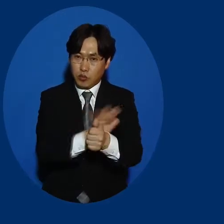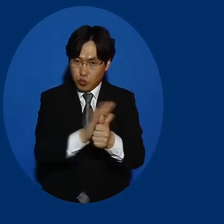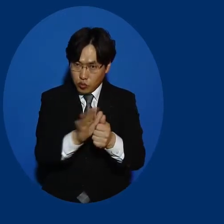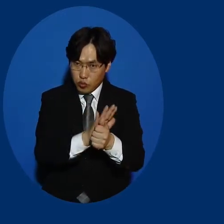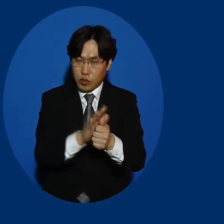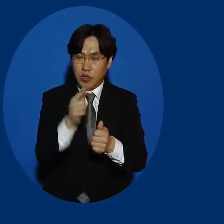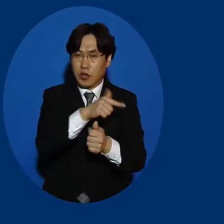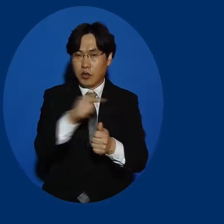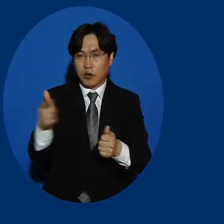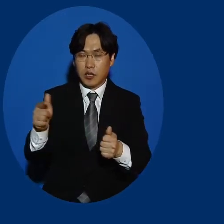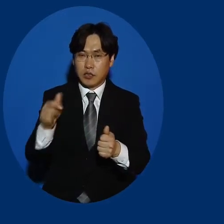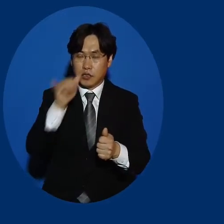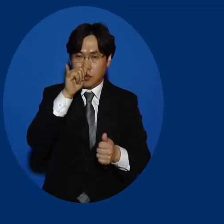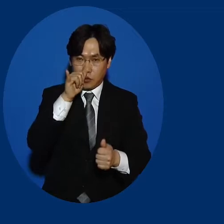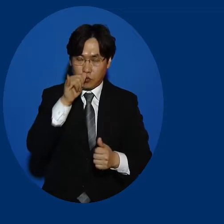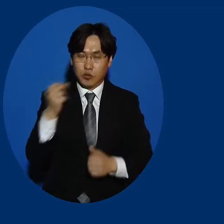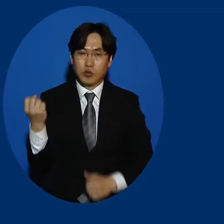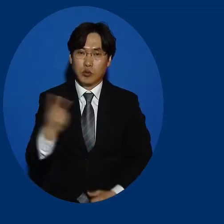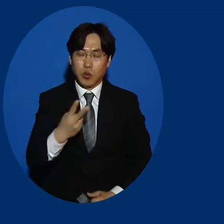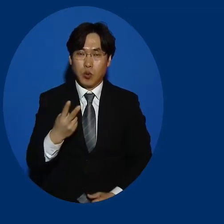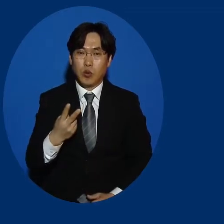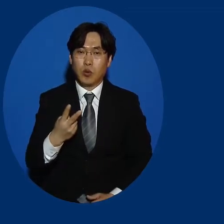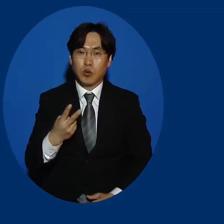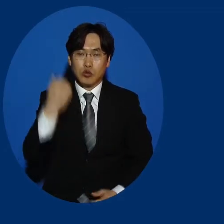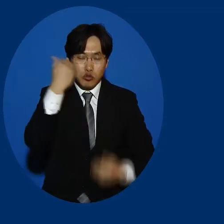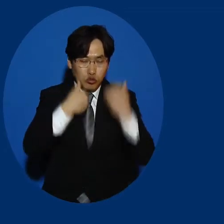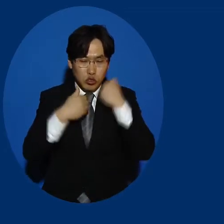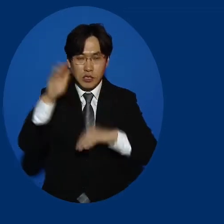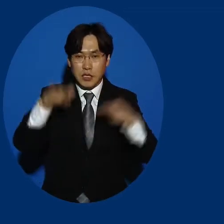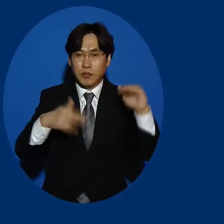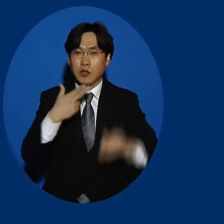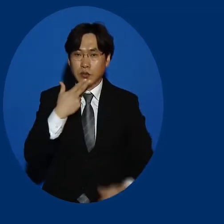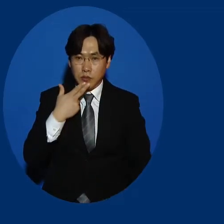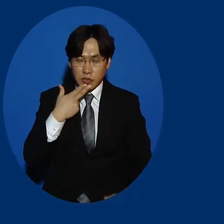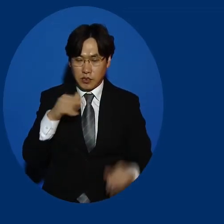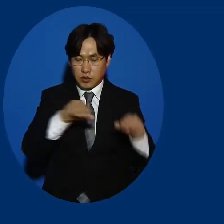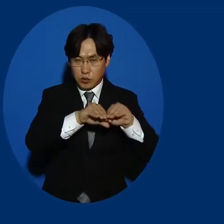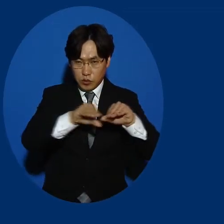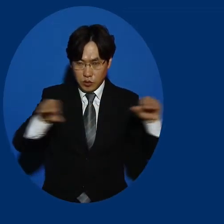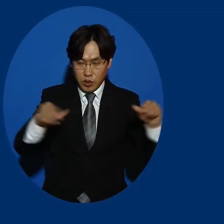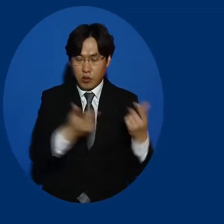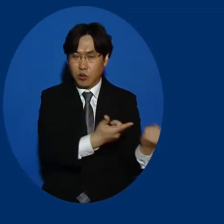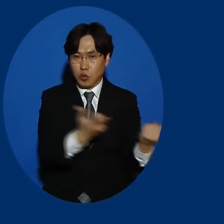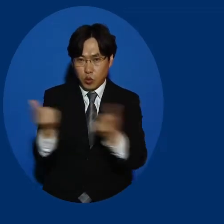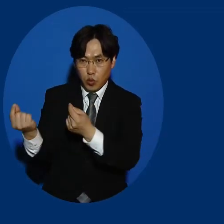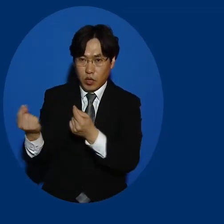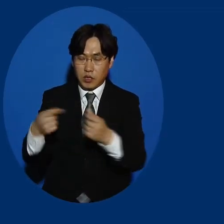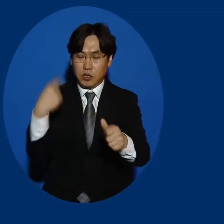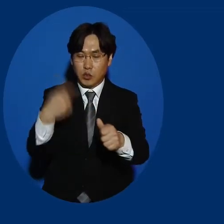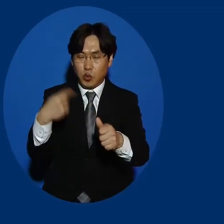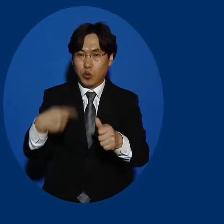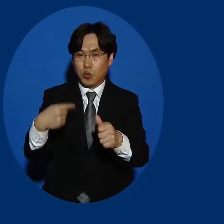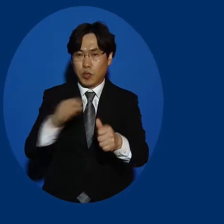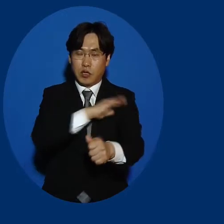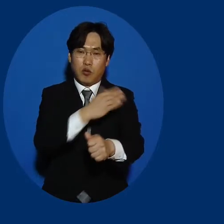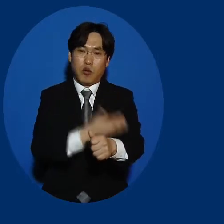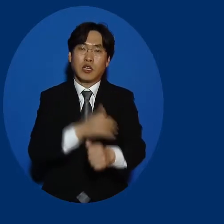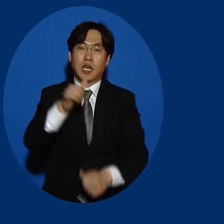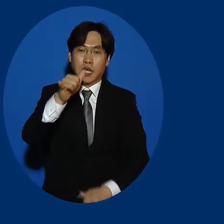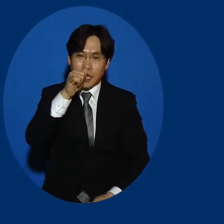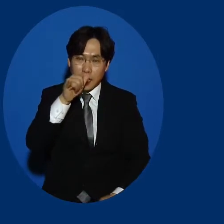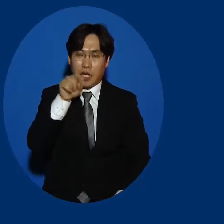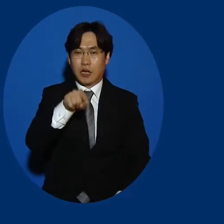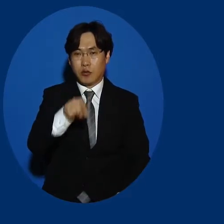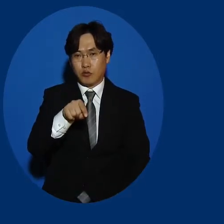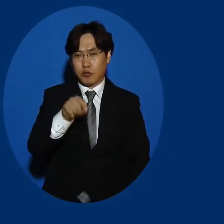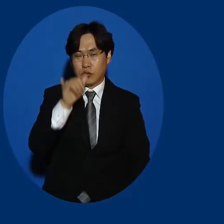그런 항목도 명시를 하고 있고요. 그래서 정말 누구도 차별받지 않고 평등하게 교육을 받을 수 있다라는 것을 여기에서 이제 명시를 하고 있는